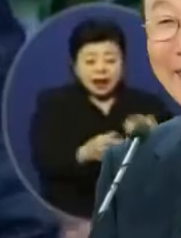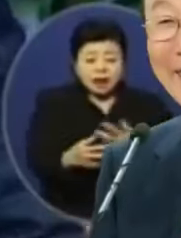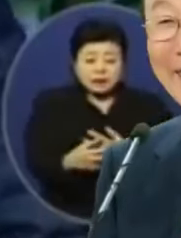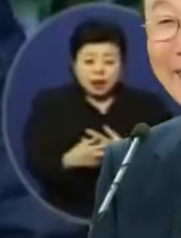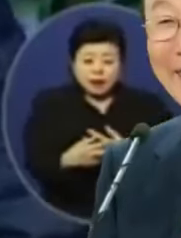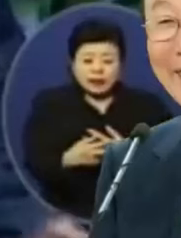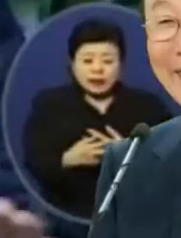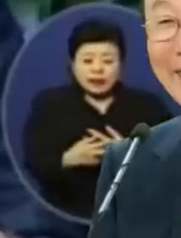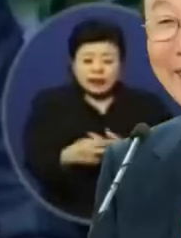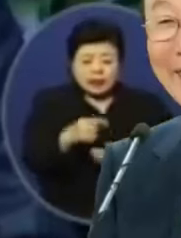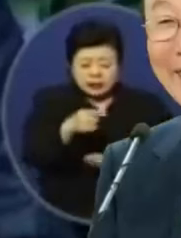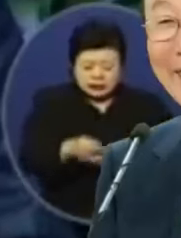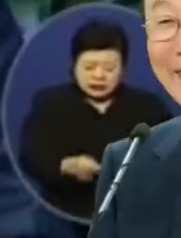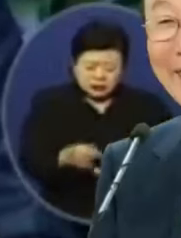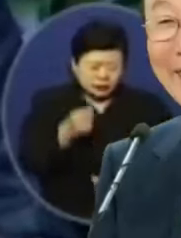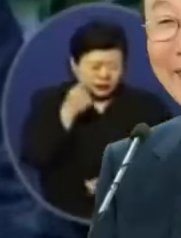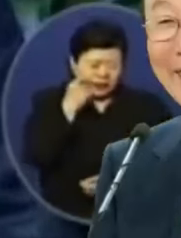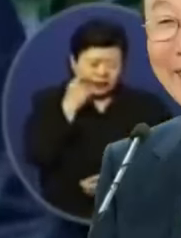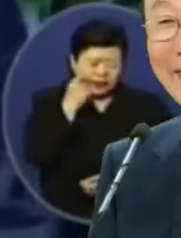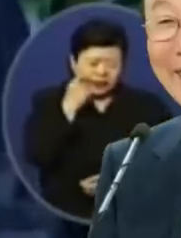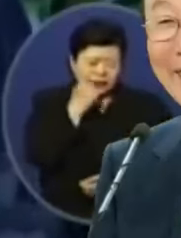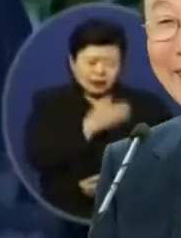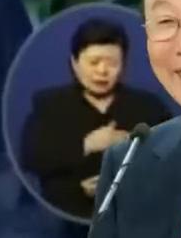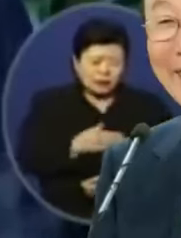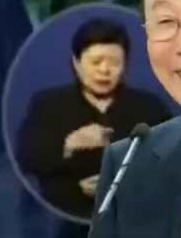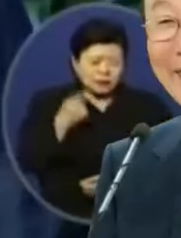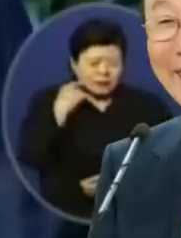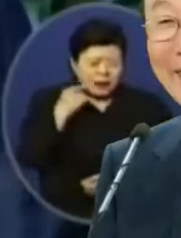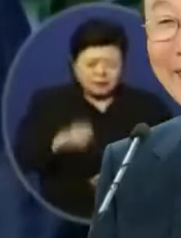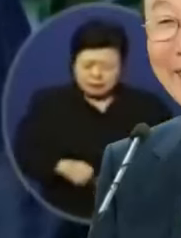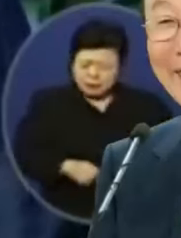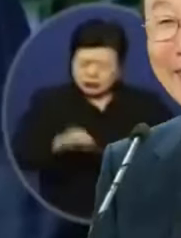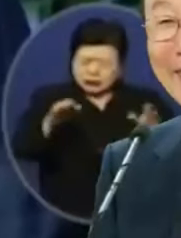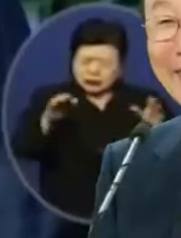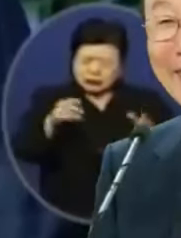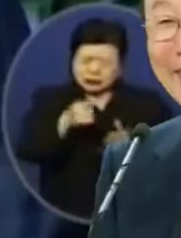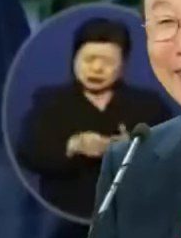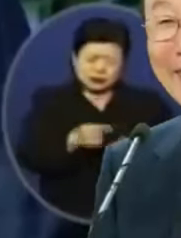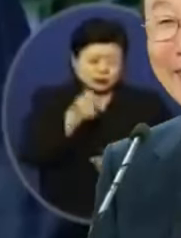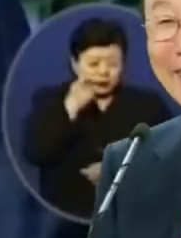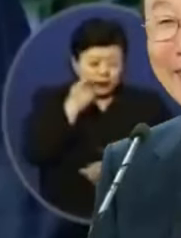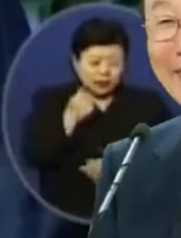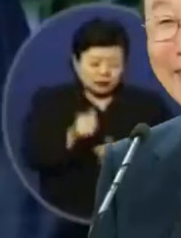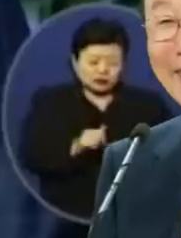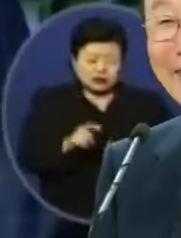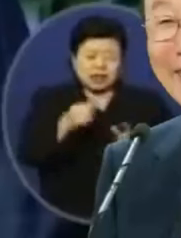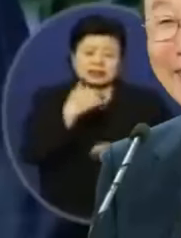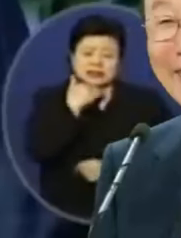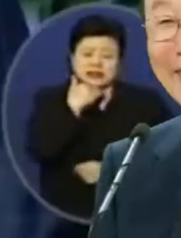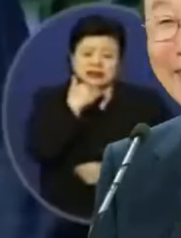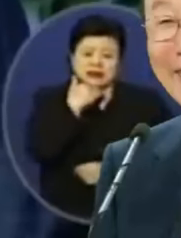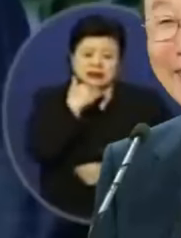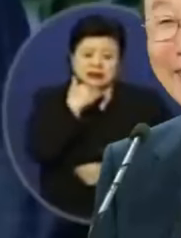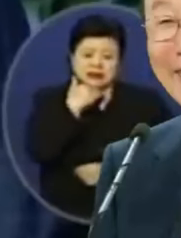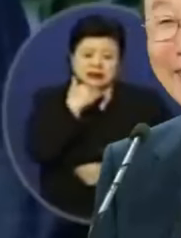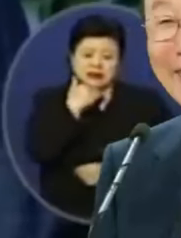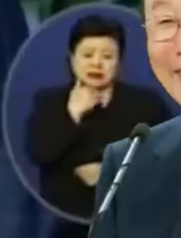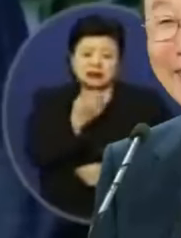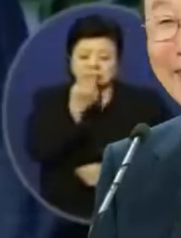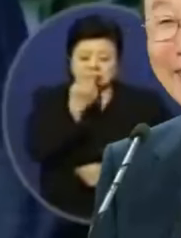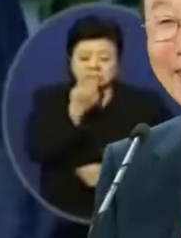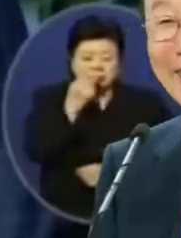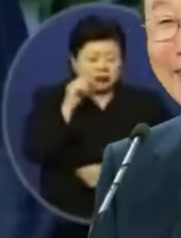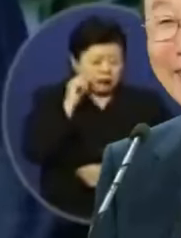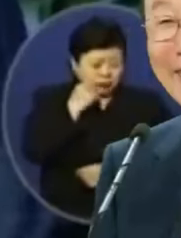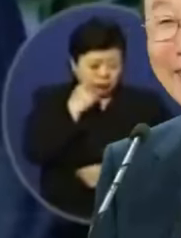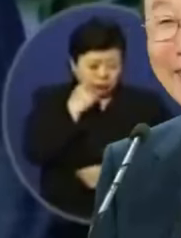병원에서는 이제는 칼 뗄 곳이 없다. 온몸에 암이 다 퍼졌는데 어디다 칼을 떼느냐. 죽을 날만 기다려. 숨조차 쉬기